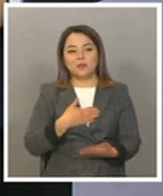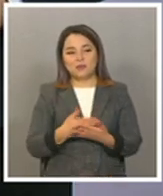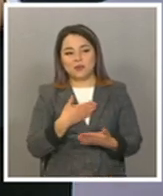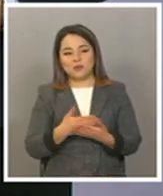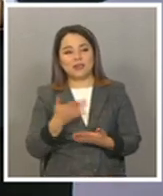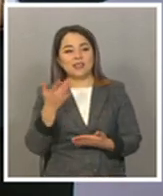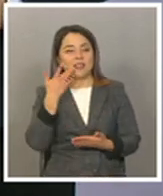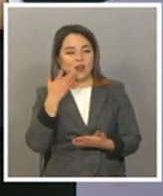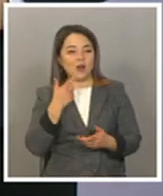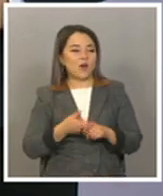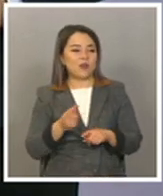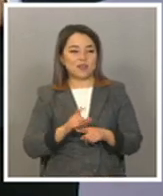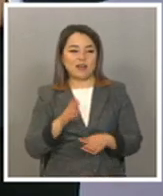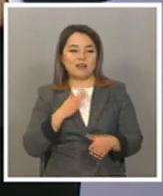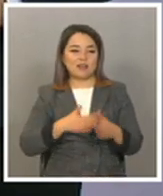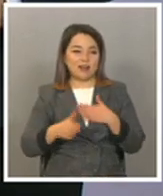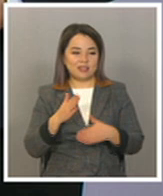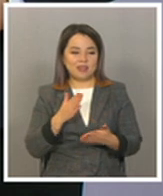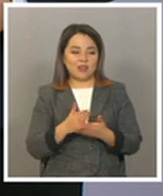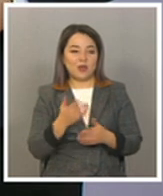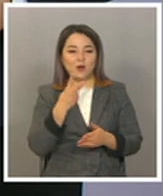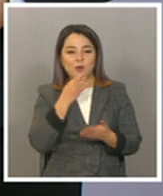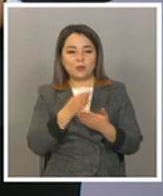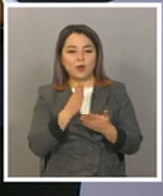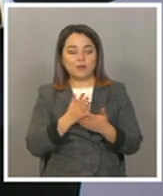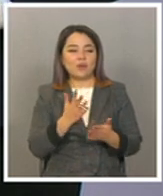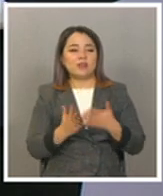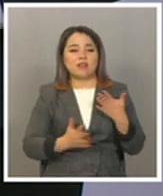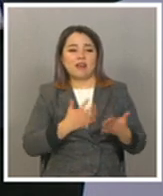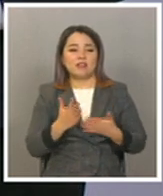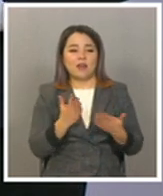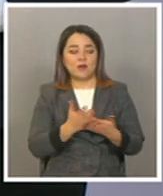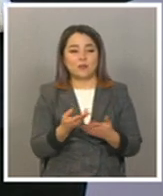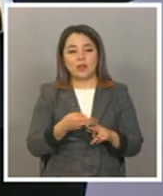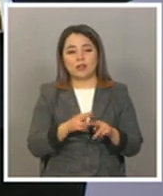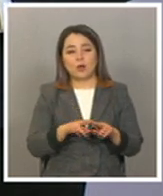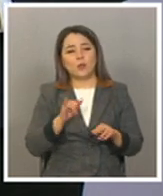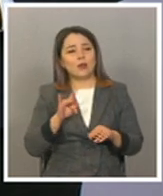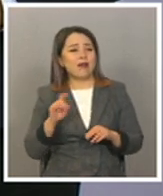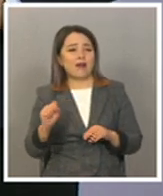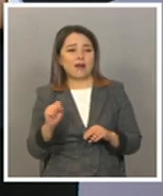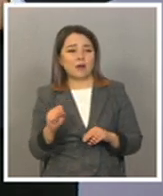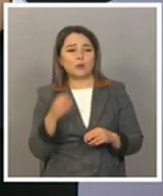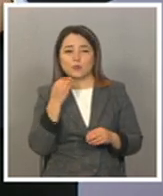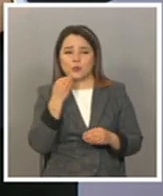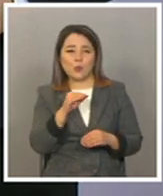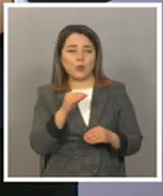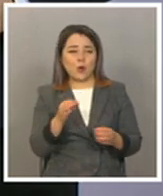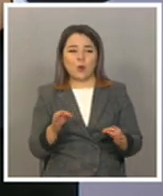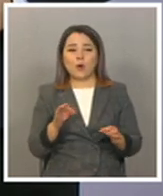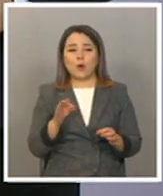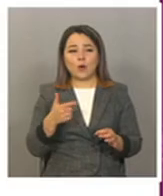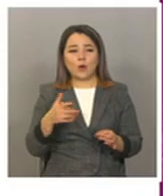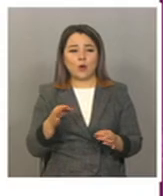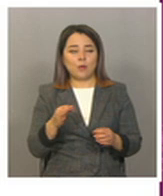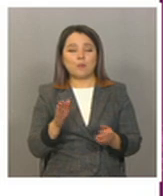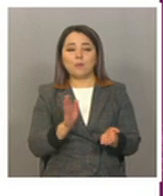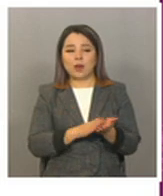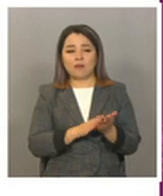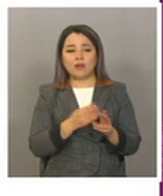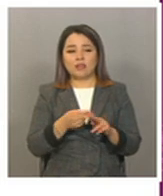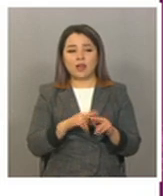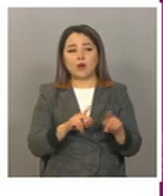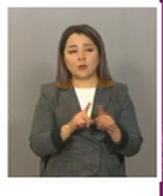всегда очень радостный. Он выражает свои эмоции при помощи междометий «ура», «супер», «ого», «браво». К